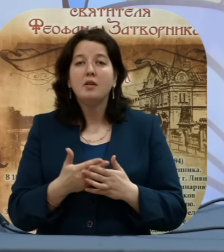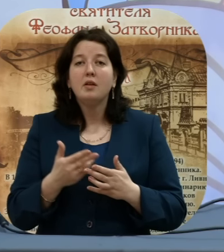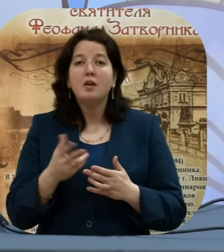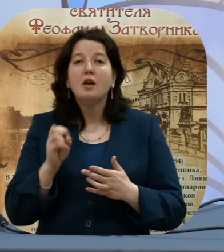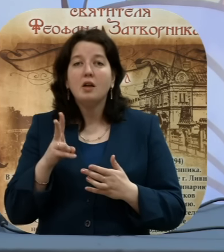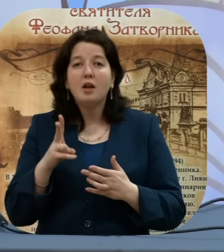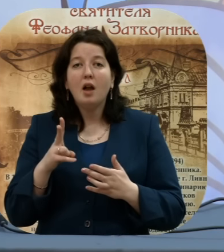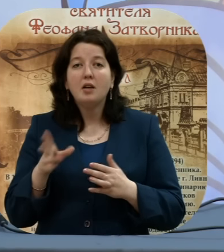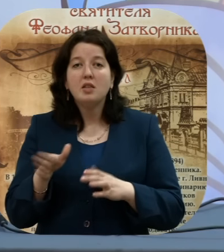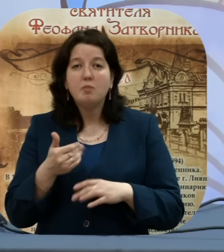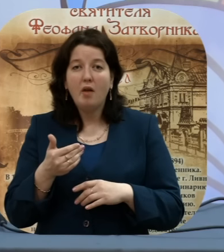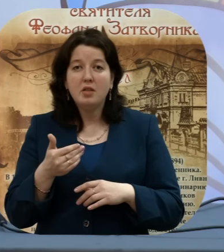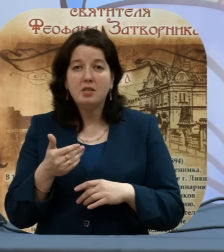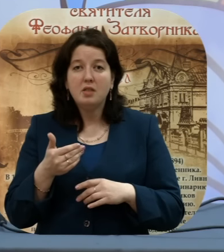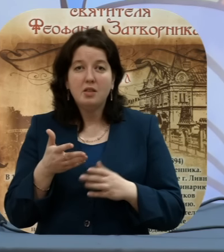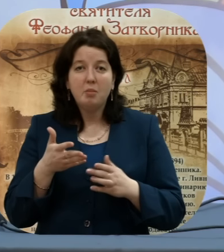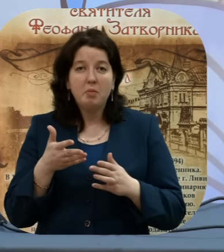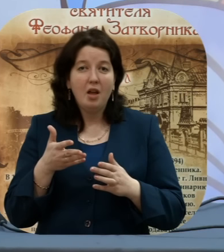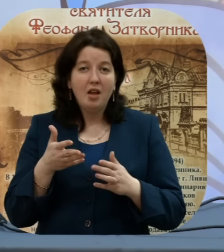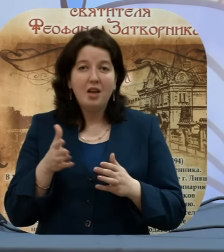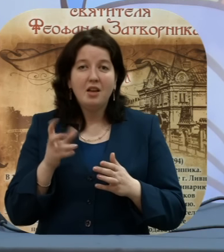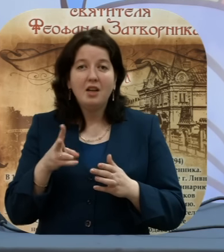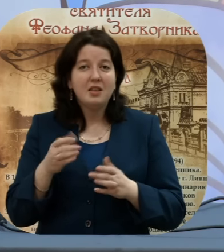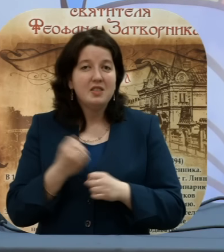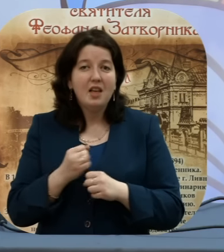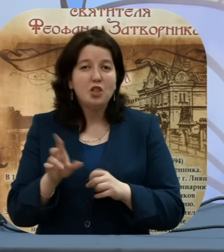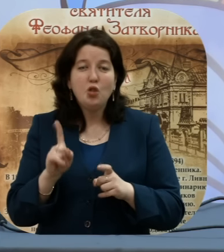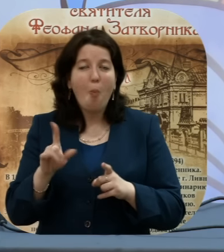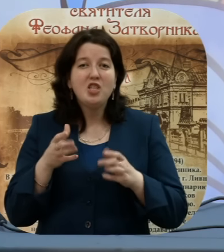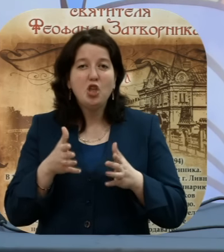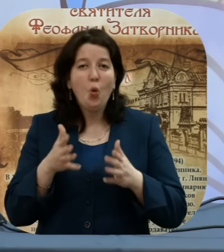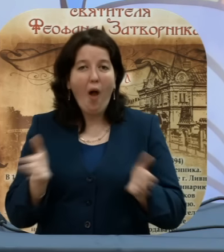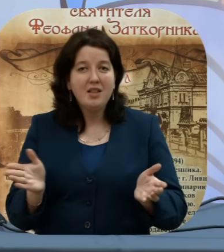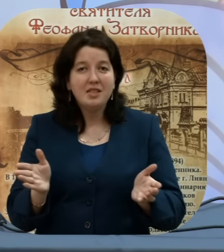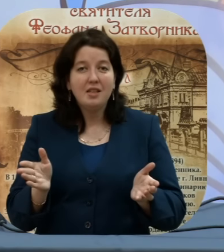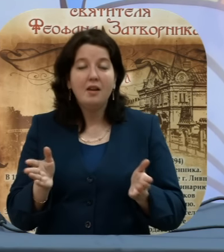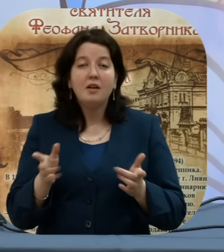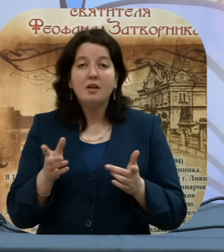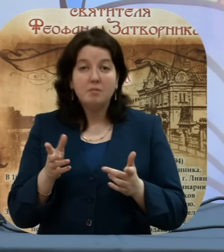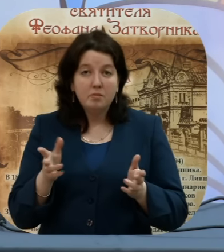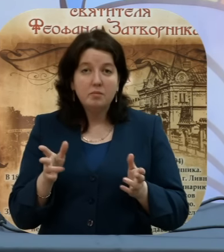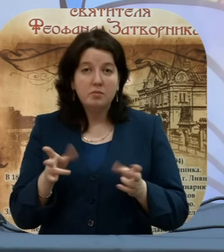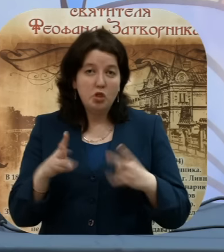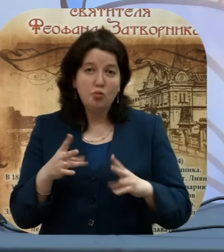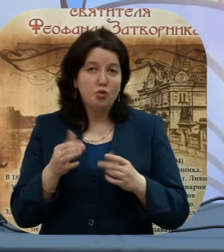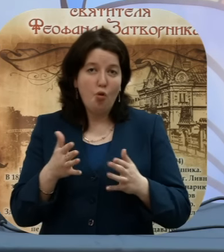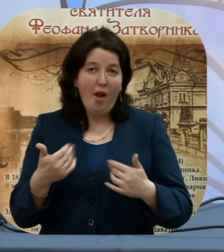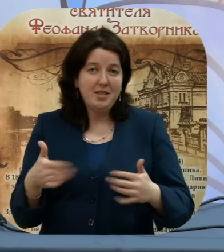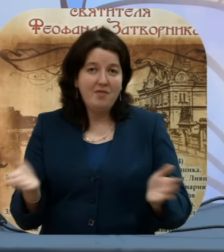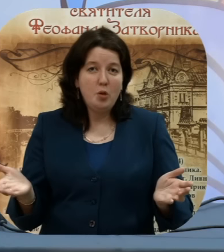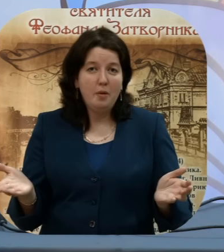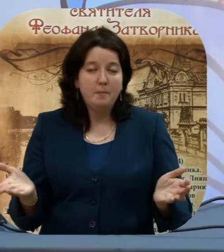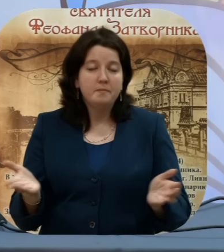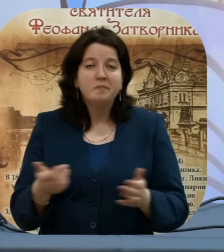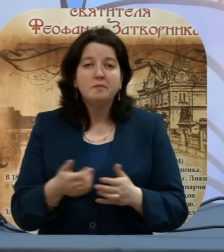как избавиться, не ругаться? Ну, не ругайся! Я понимаю, конечно, я немножечко шучу здесь, да,